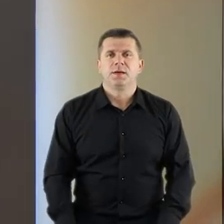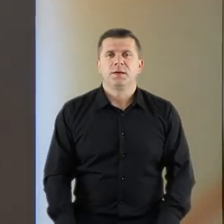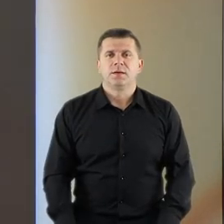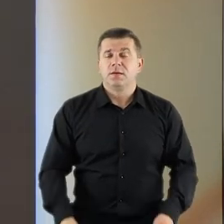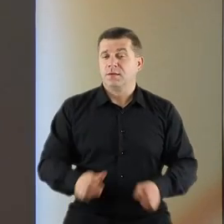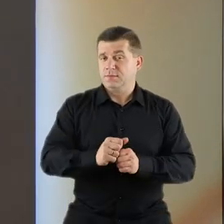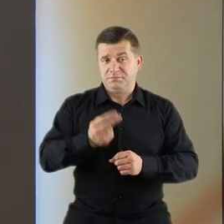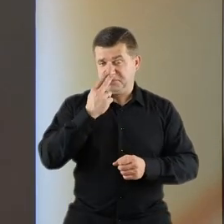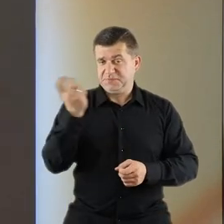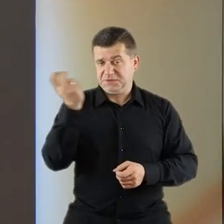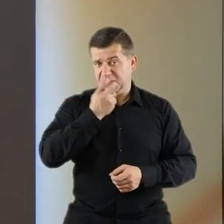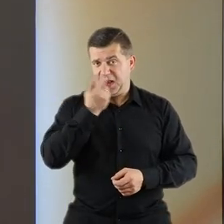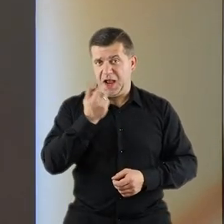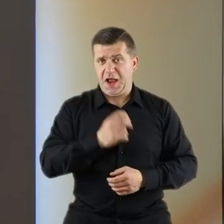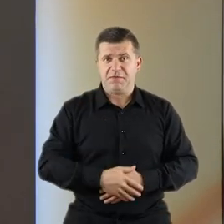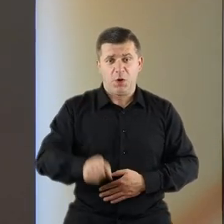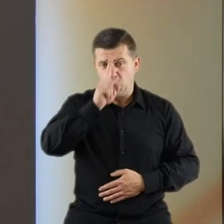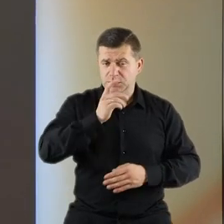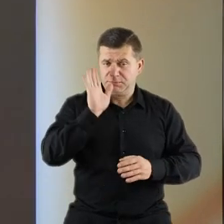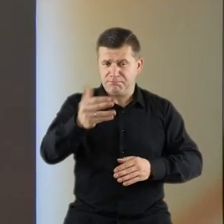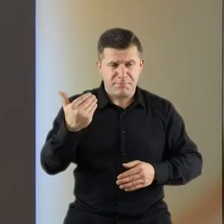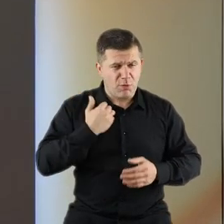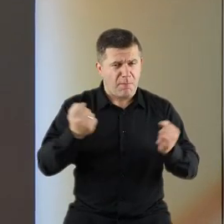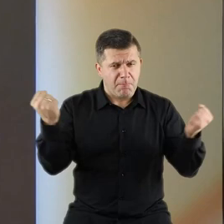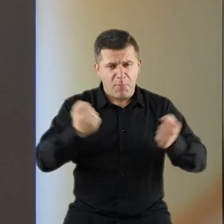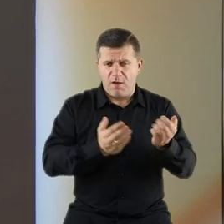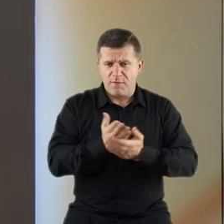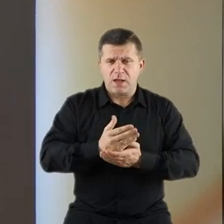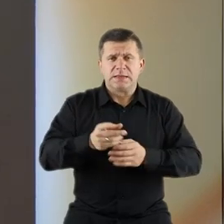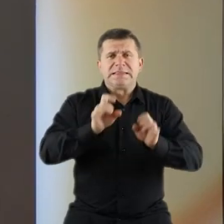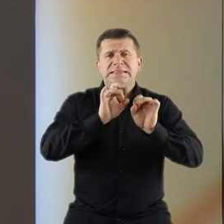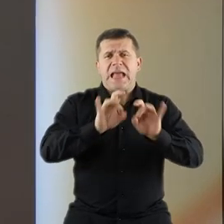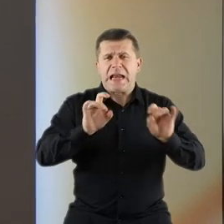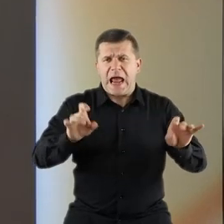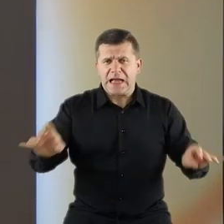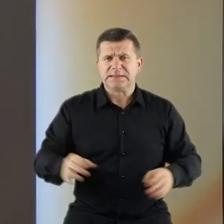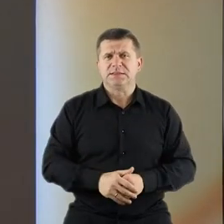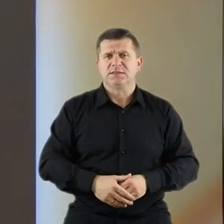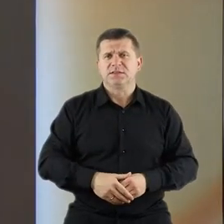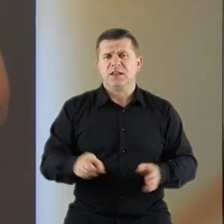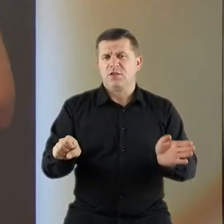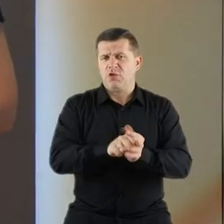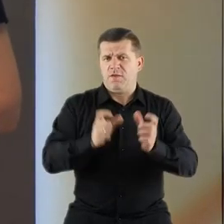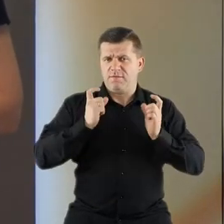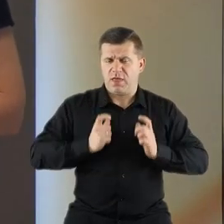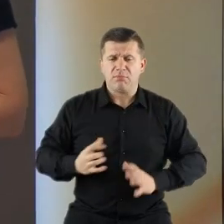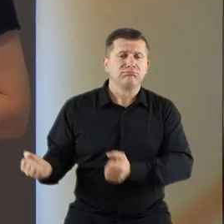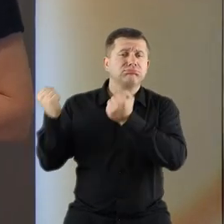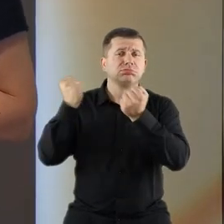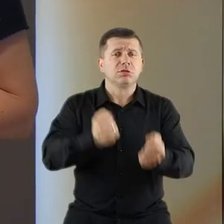bo są fascynujące po prostu jak ludzie mocno wierzyli że na przykład zarazę do wsi